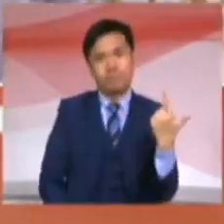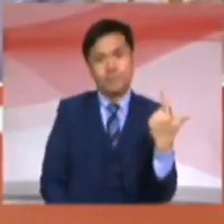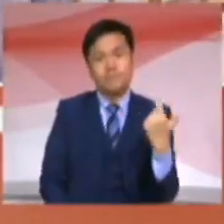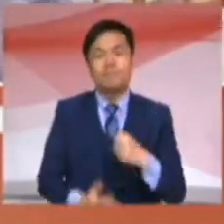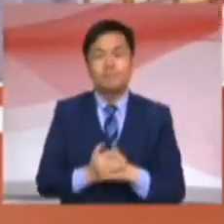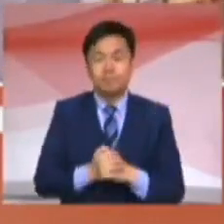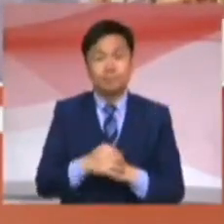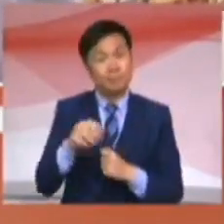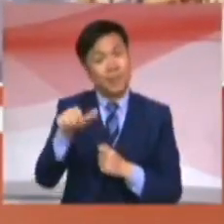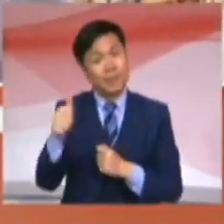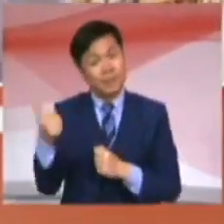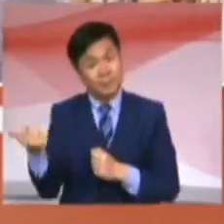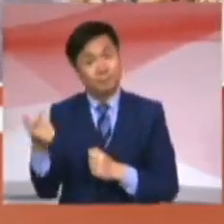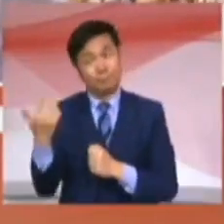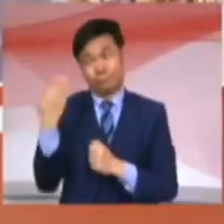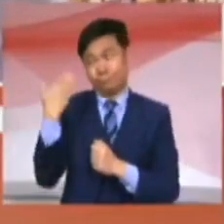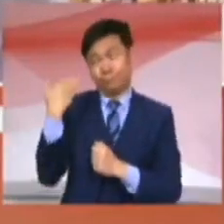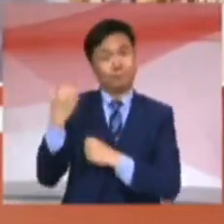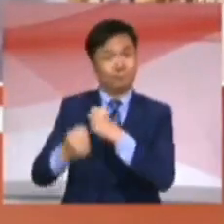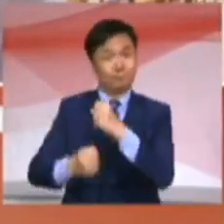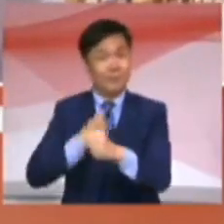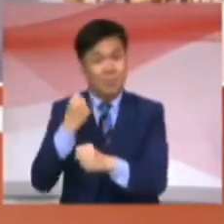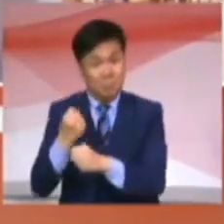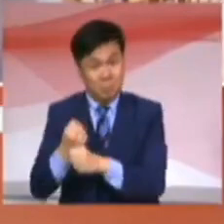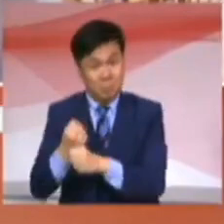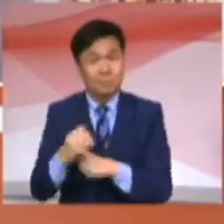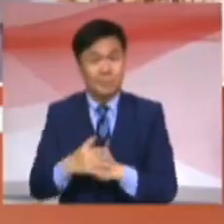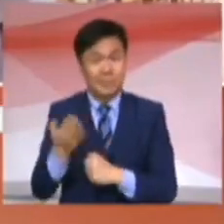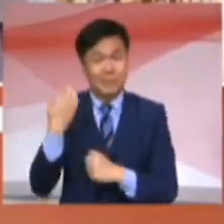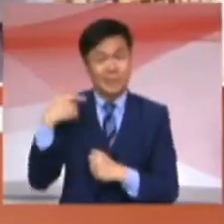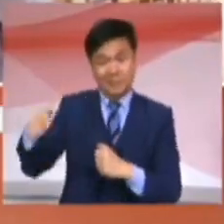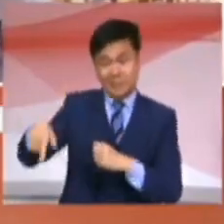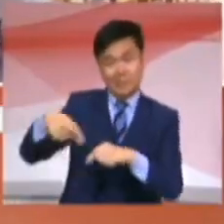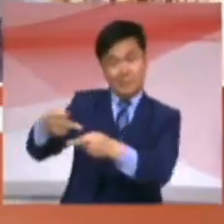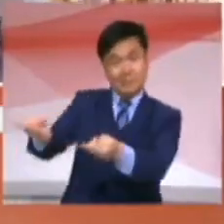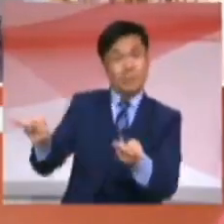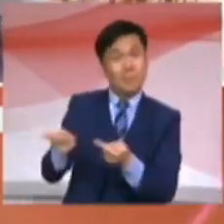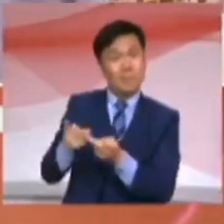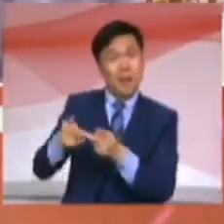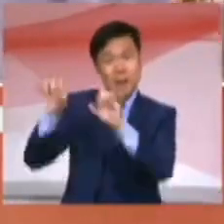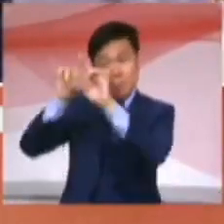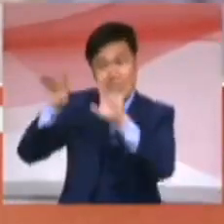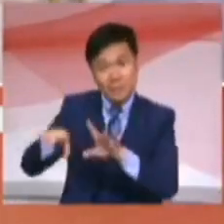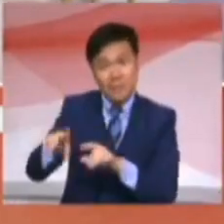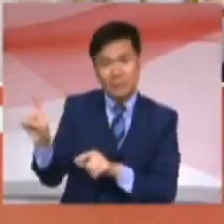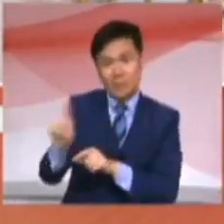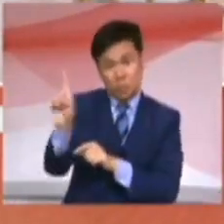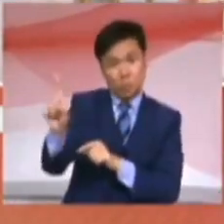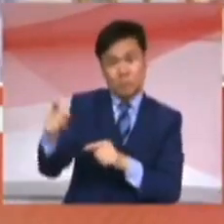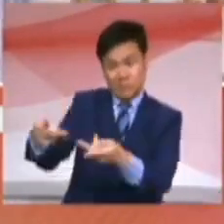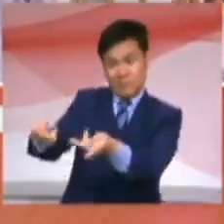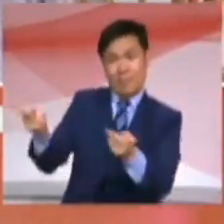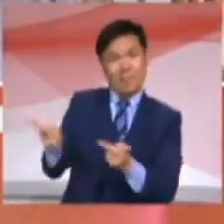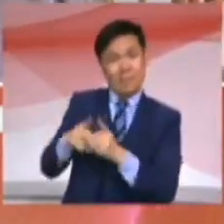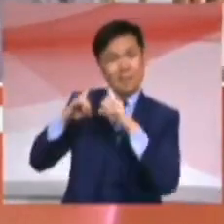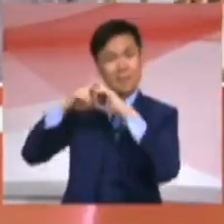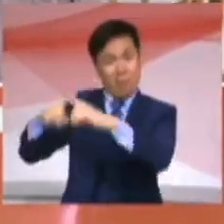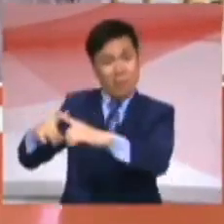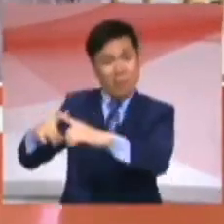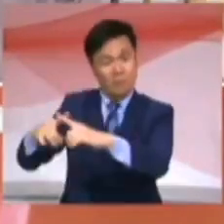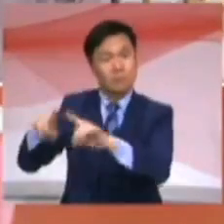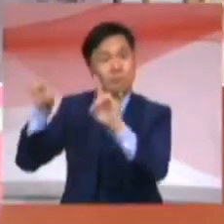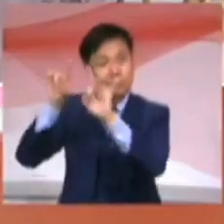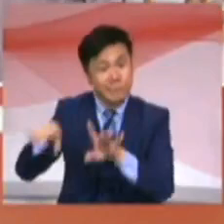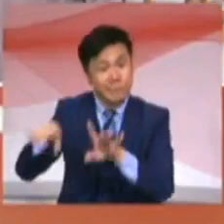Berbeza dengan tahun-tahun sebelum ini, biasanya dewan peperiksaan ini hanya satu sahaja.